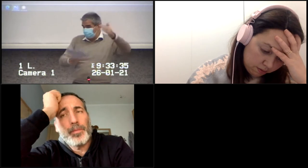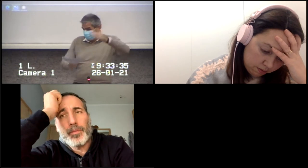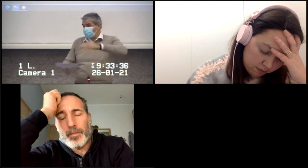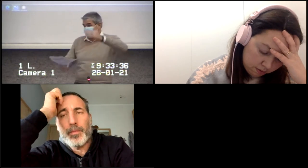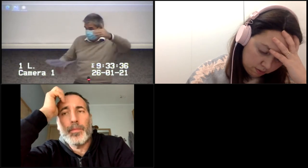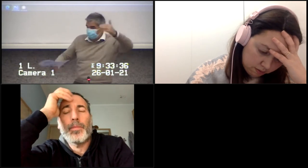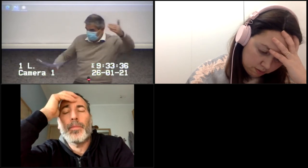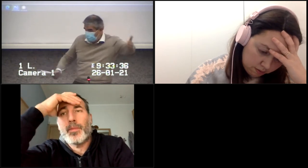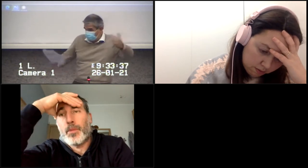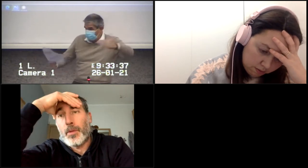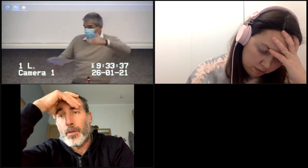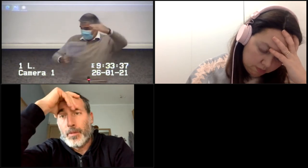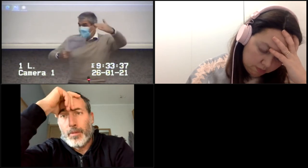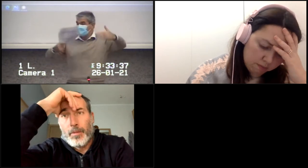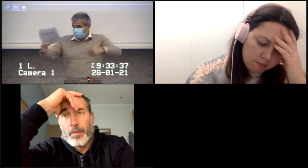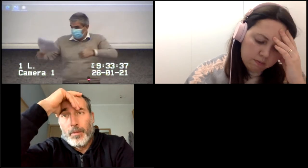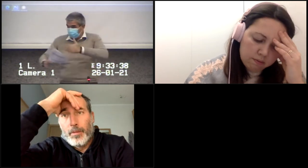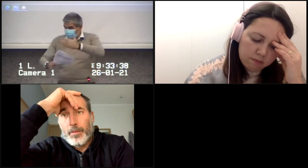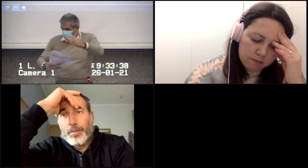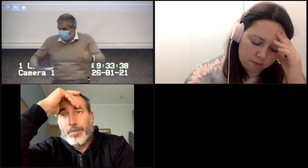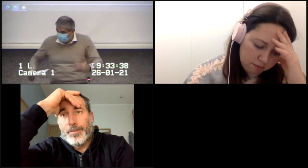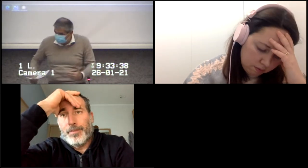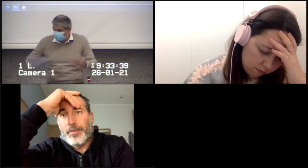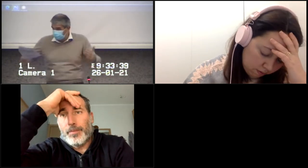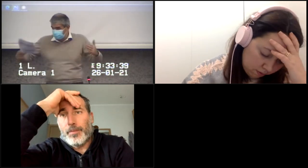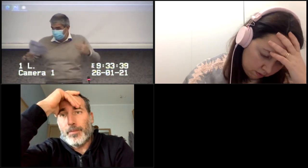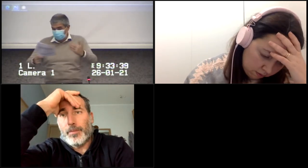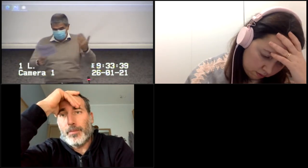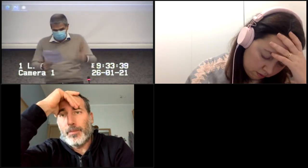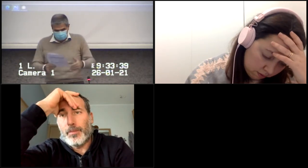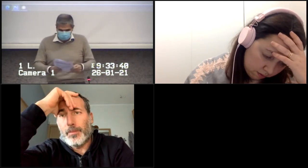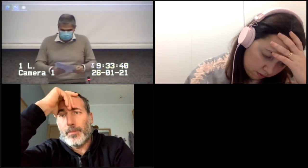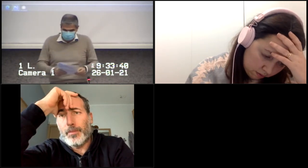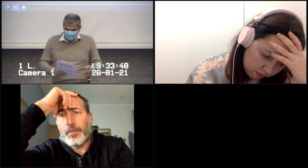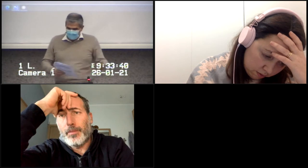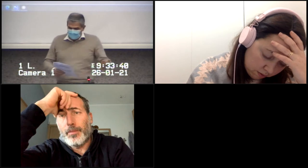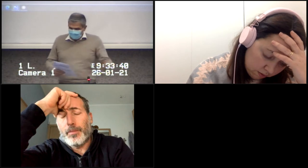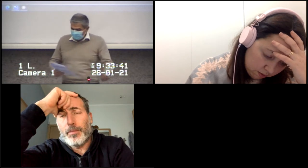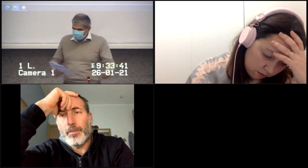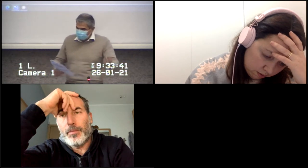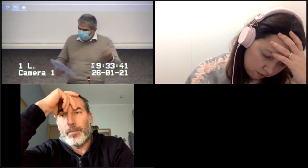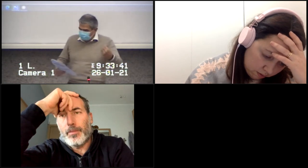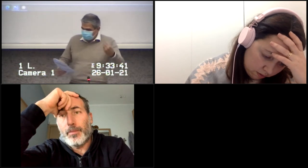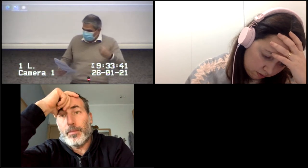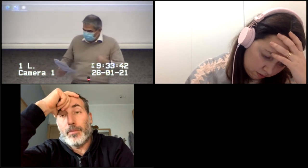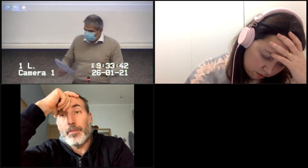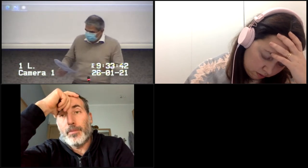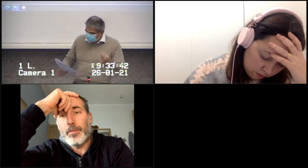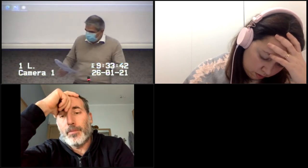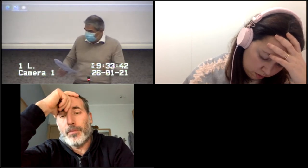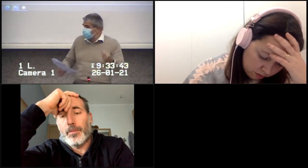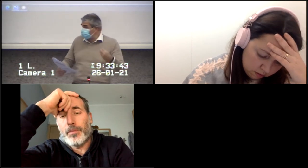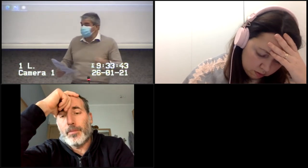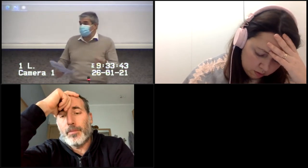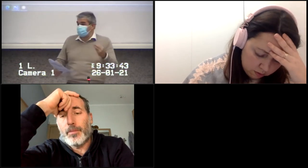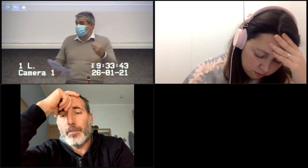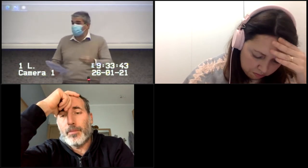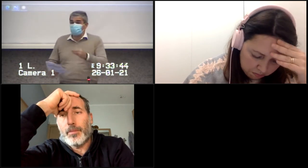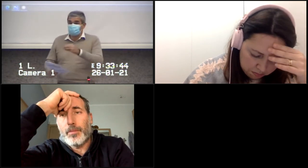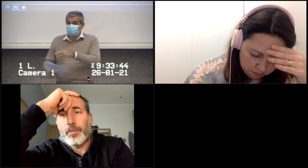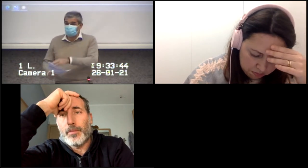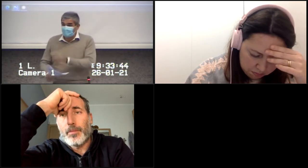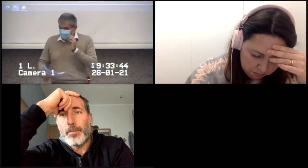regionale del non consumo di suolo, quindi bisogna bilanciare un po' il tutto quando si vanno a fare gli impianti normativi, prevedono ancora in questo caso una